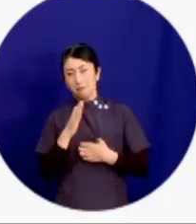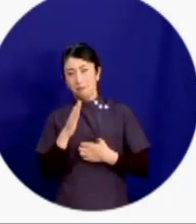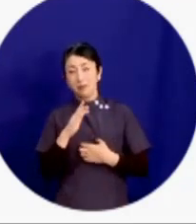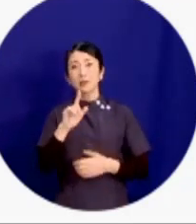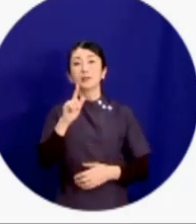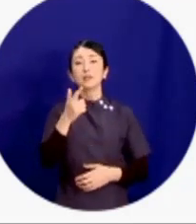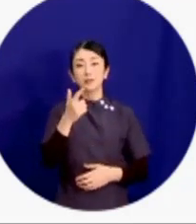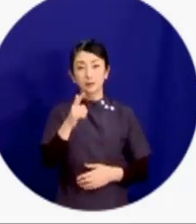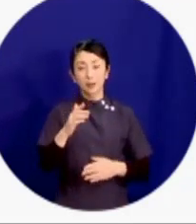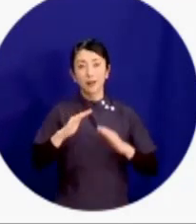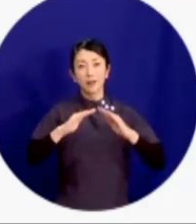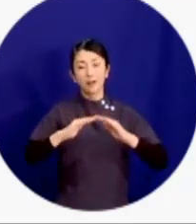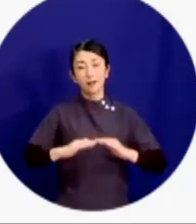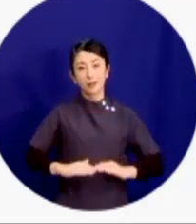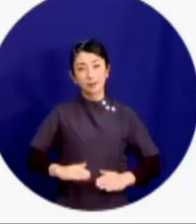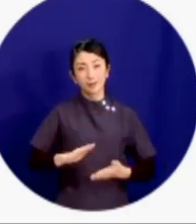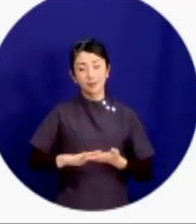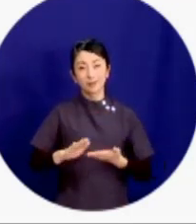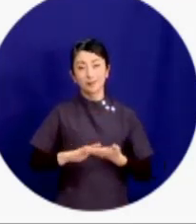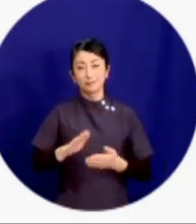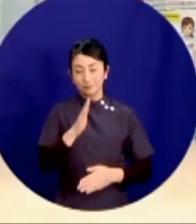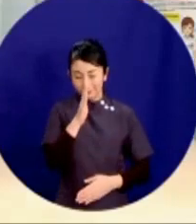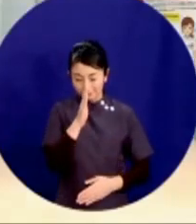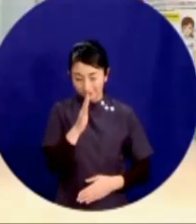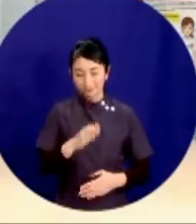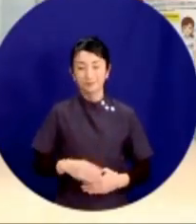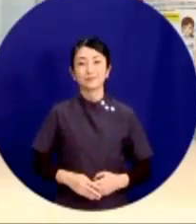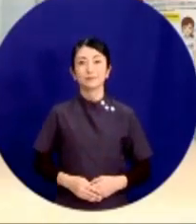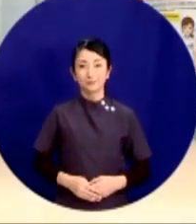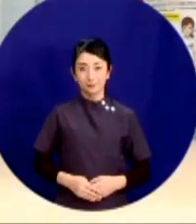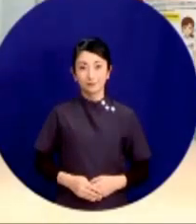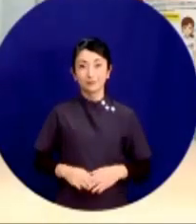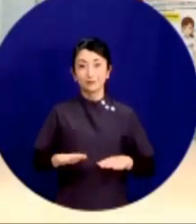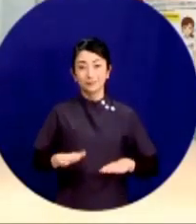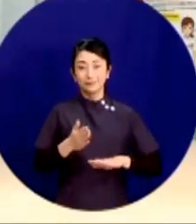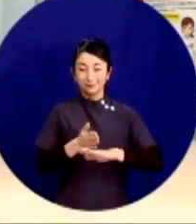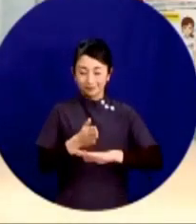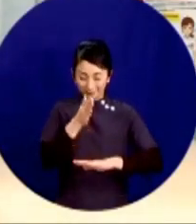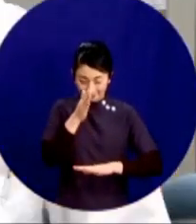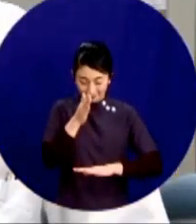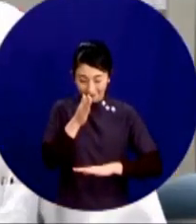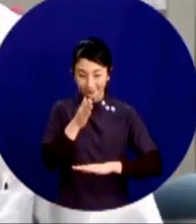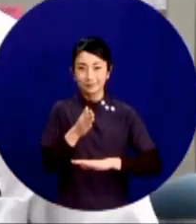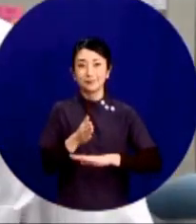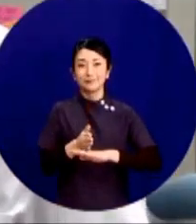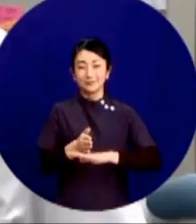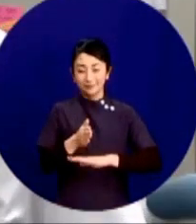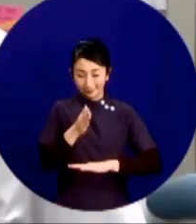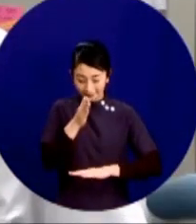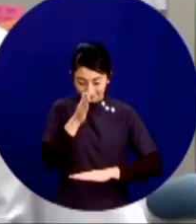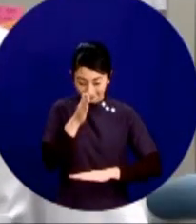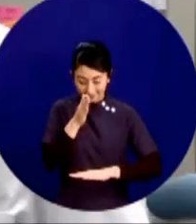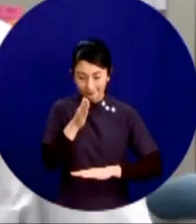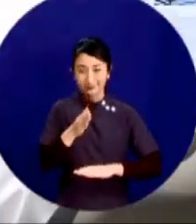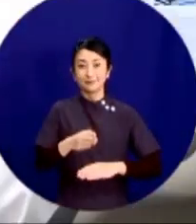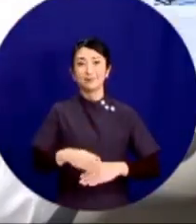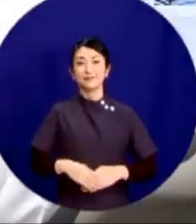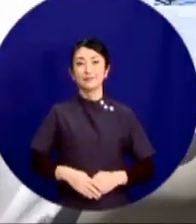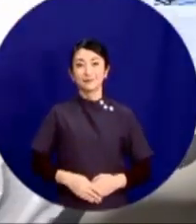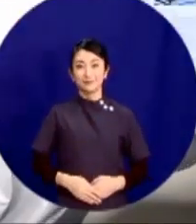合っていただきたいと思います。 先生、今日はありがとうございました。 はい、どうもありがとうございました。